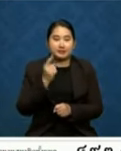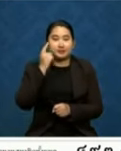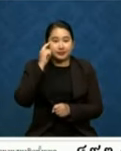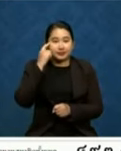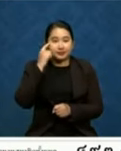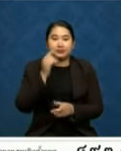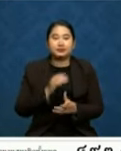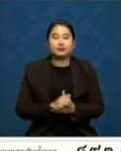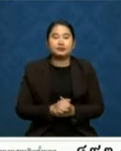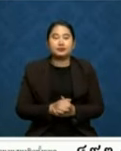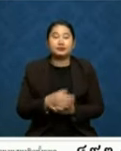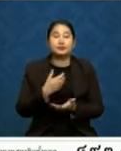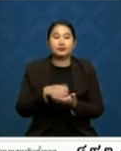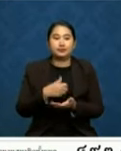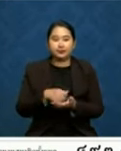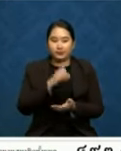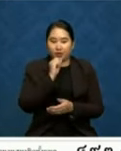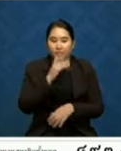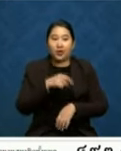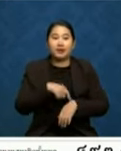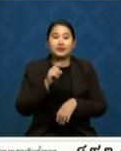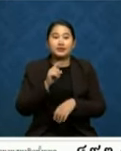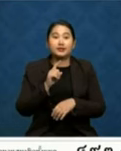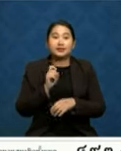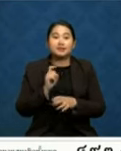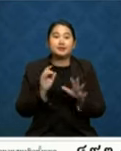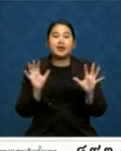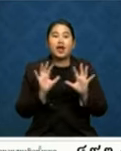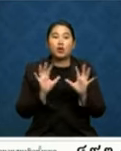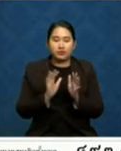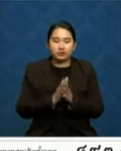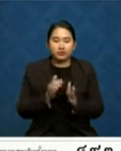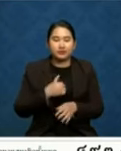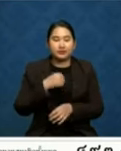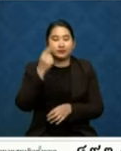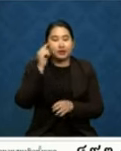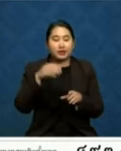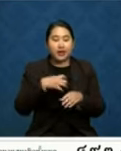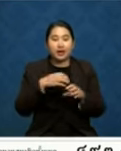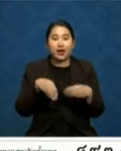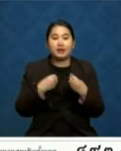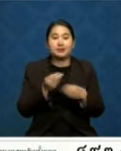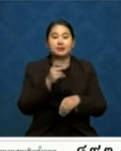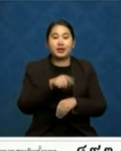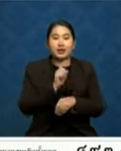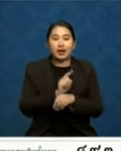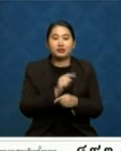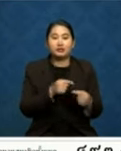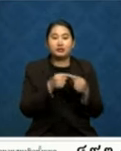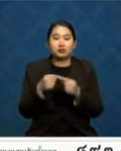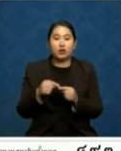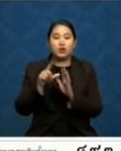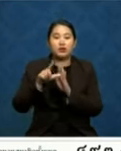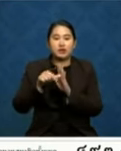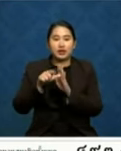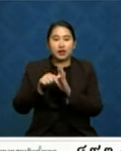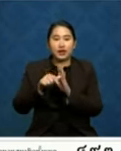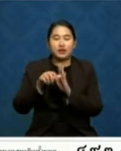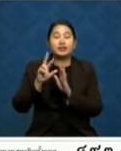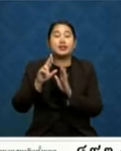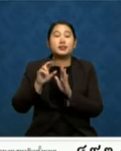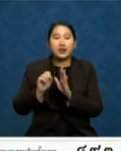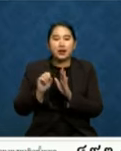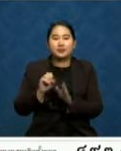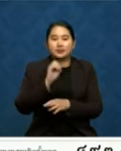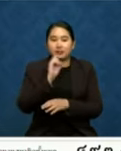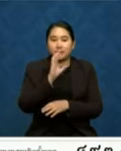อย่างไรก็ตามค่ะเพื่อไม่ให้สูญเปล่าจนเกินไปดิฉันอยากให้ท่านประธานเนี่ยค่ะผ่านไปยังเลขาธิการสภาค่ะ